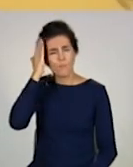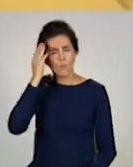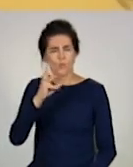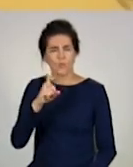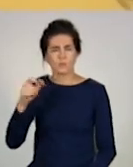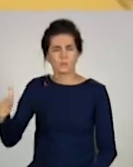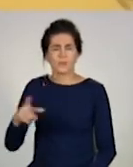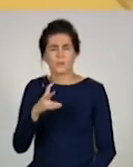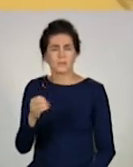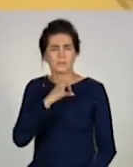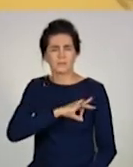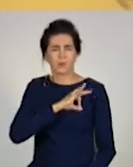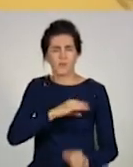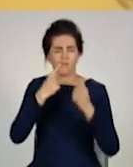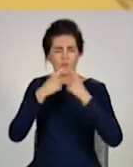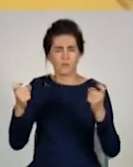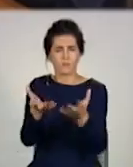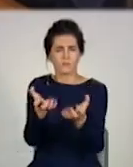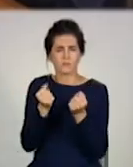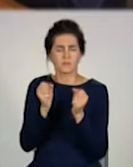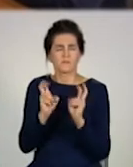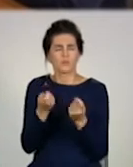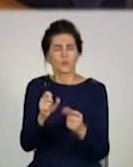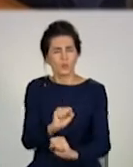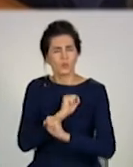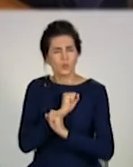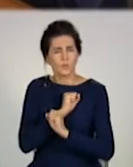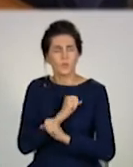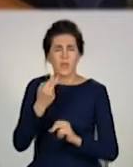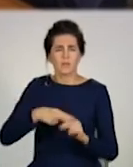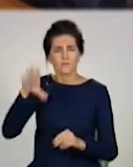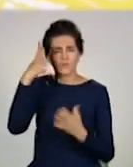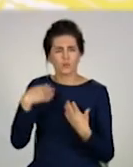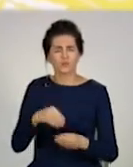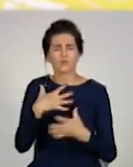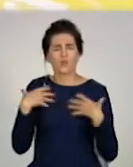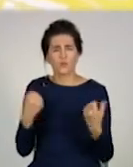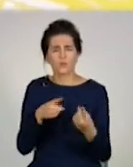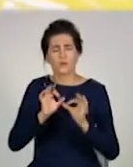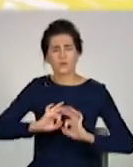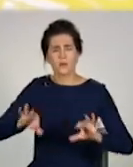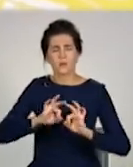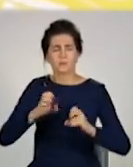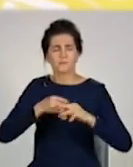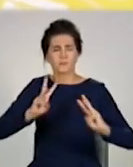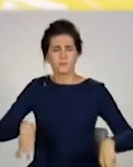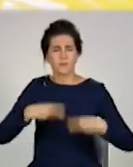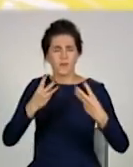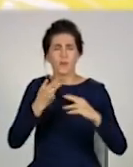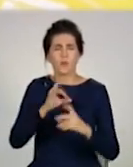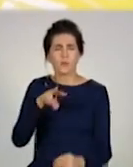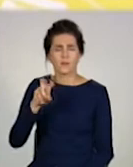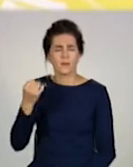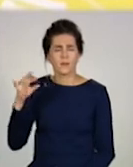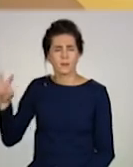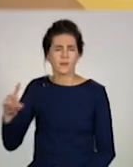не потребляет никакую информацию. Ура! Поради щодо ментального здоров'я фахівчині надає під час прямого ефіру «Подолати»